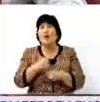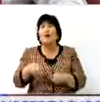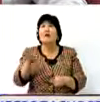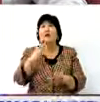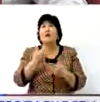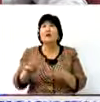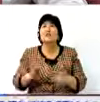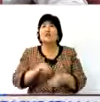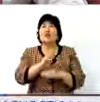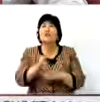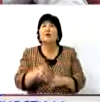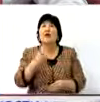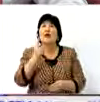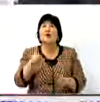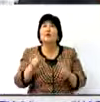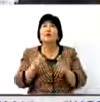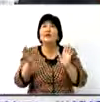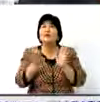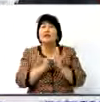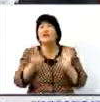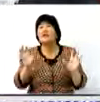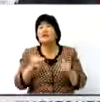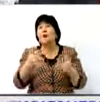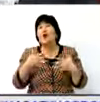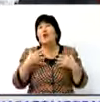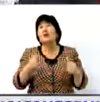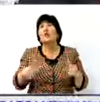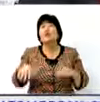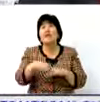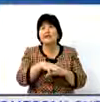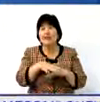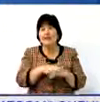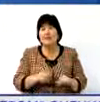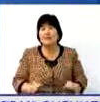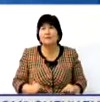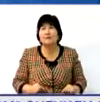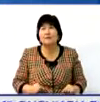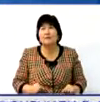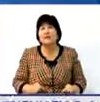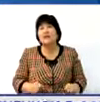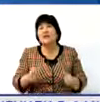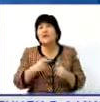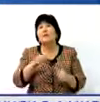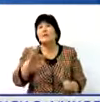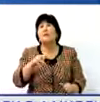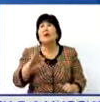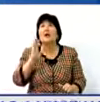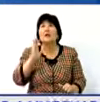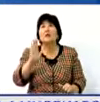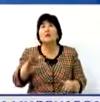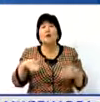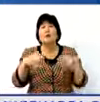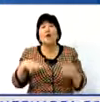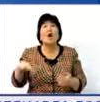свою жизнь она посвятила одной единой цели – заботе о здоровье населения. Имя Софии Макашевой будет